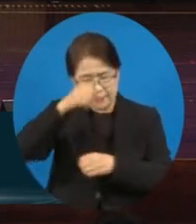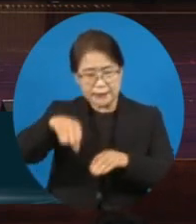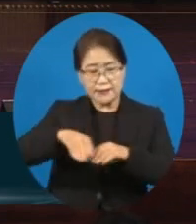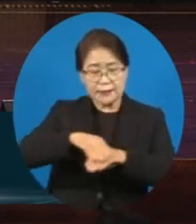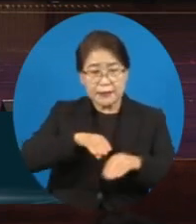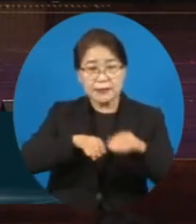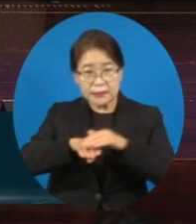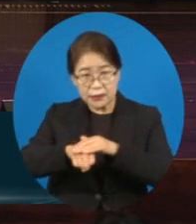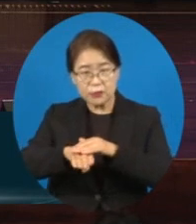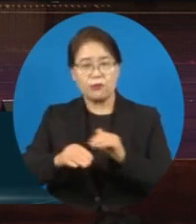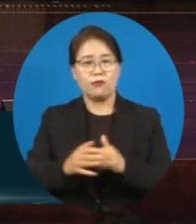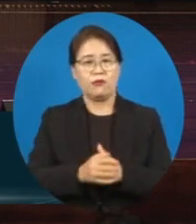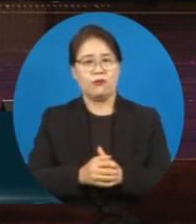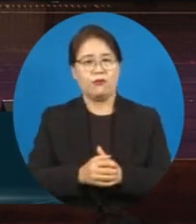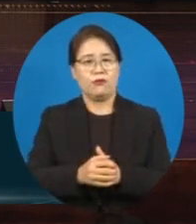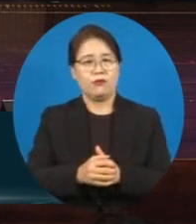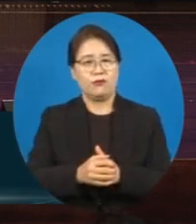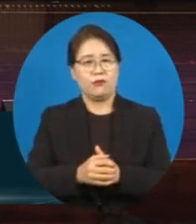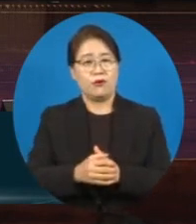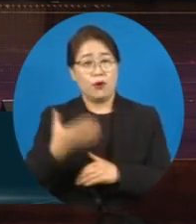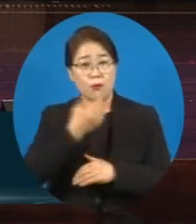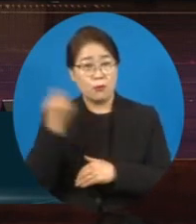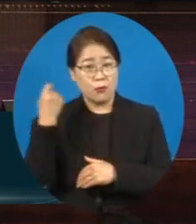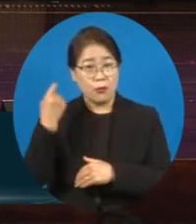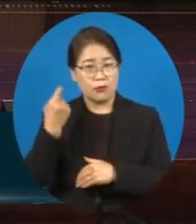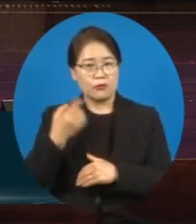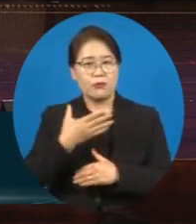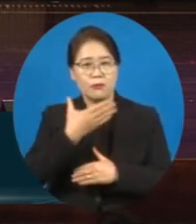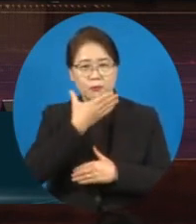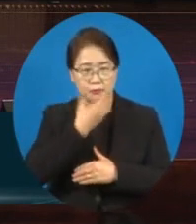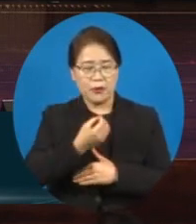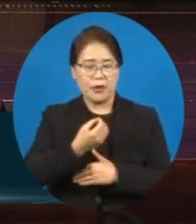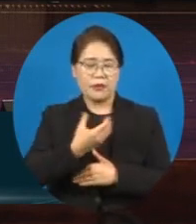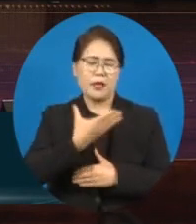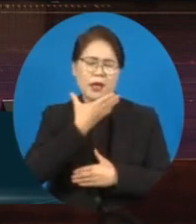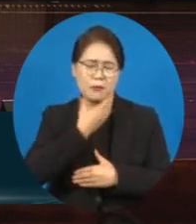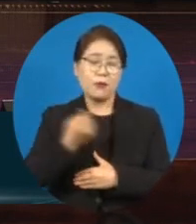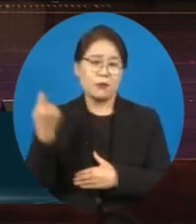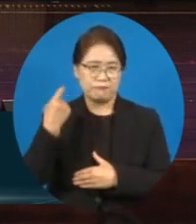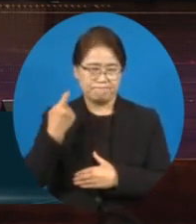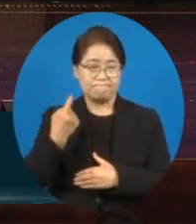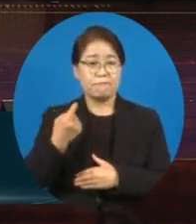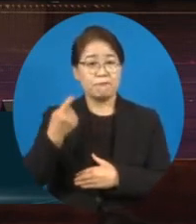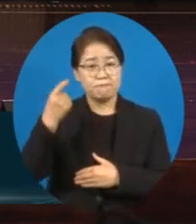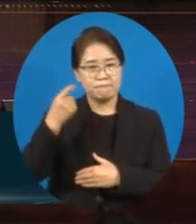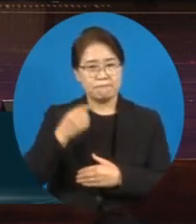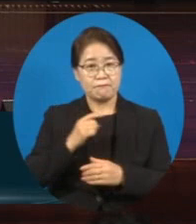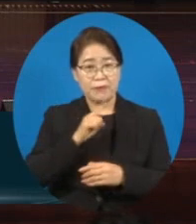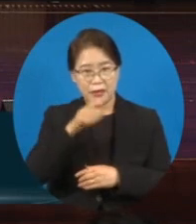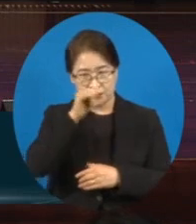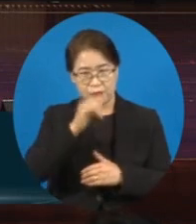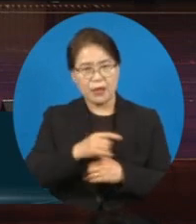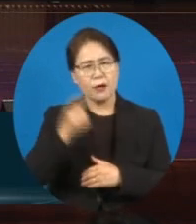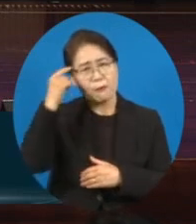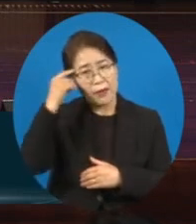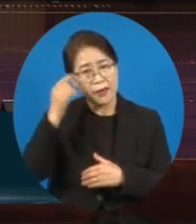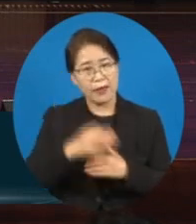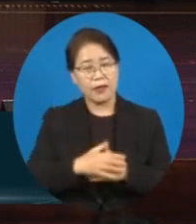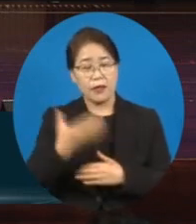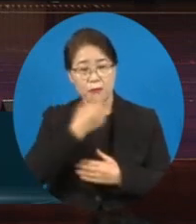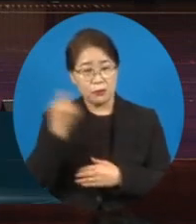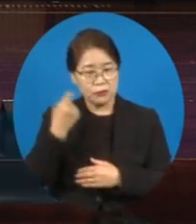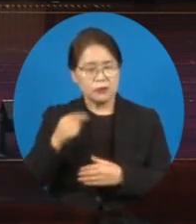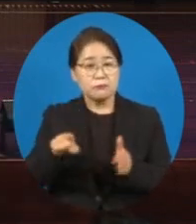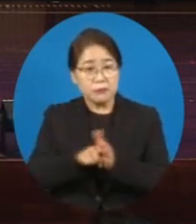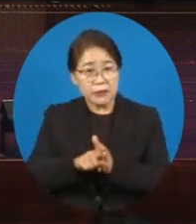여러분 우리가 전하는 복음을 평안의 복음이라고 했습니다 왜 그럴까요 우리가 전하는 복음을 듣고 예수를 믿게